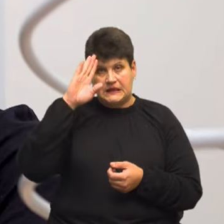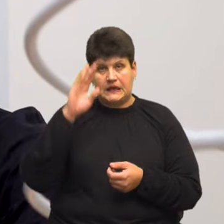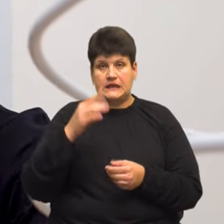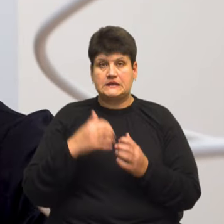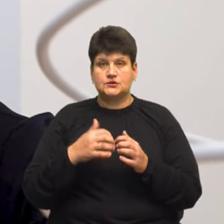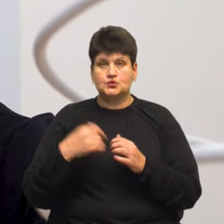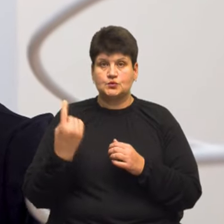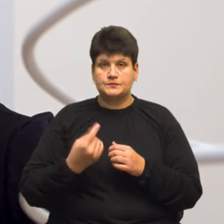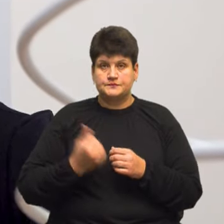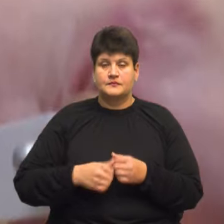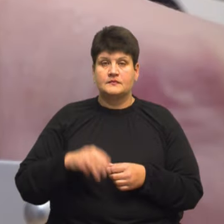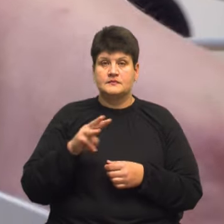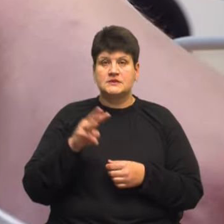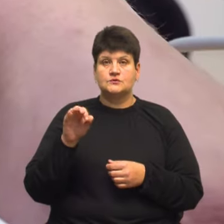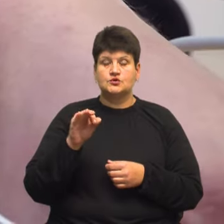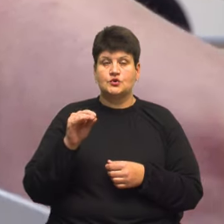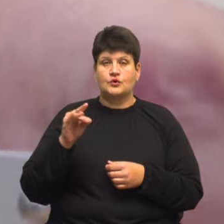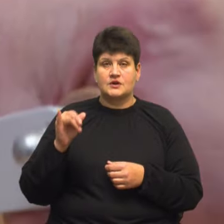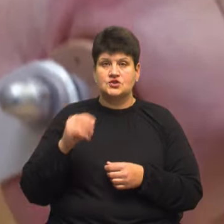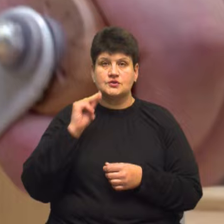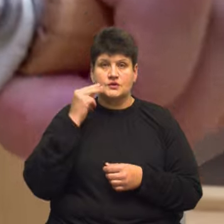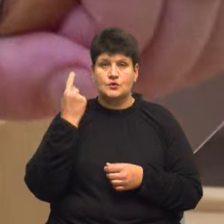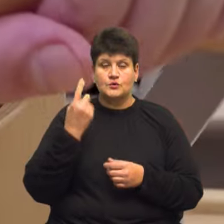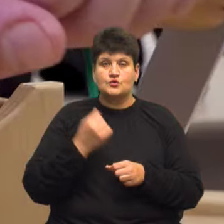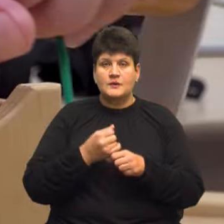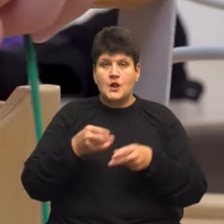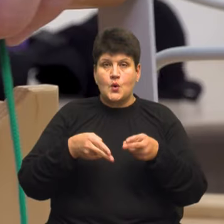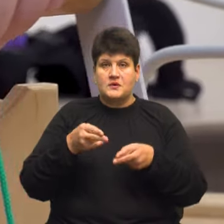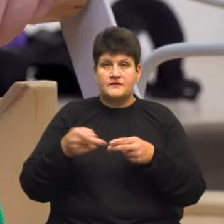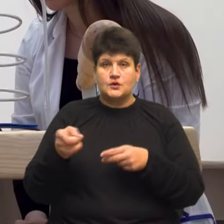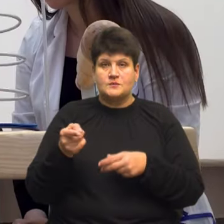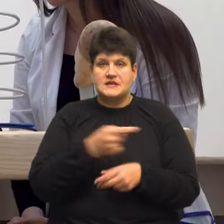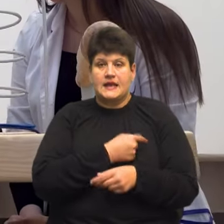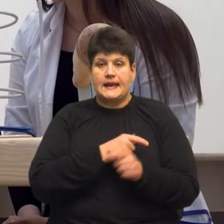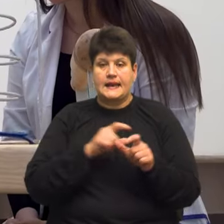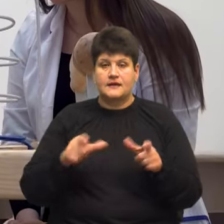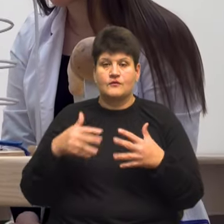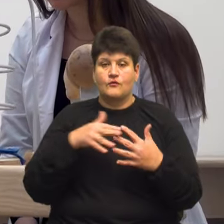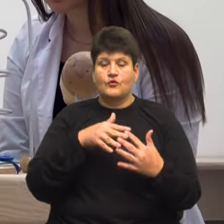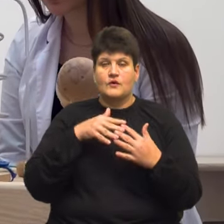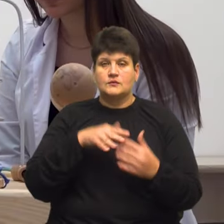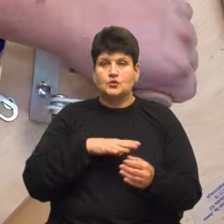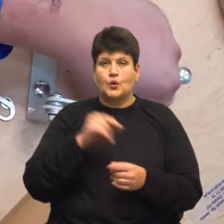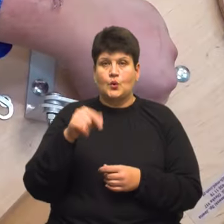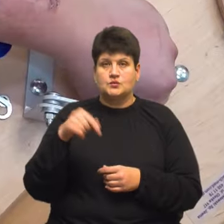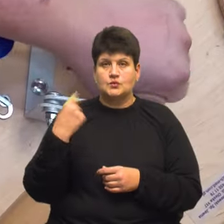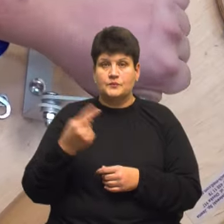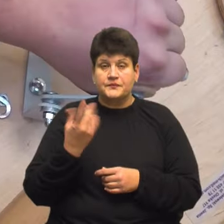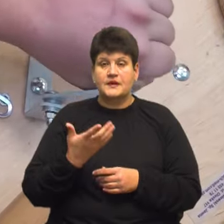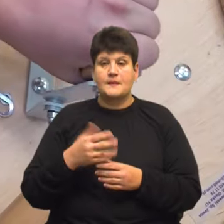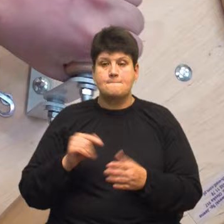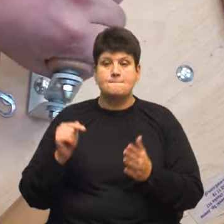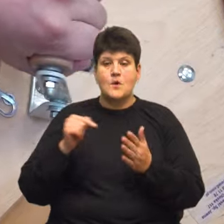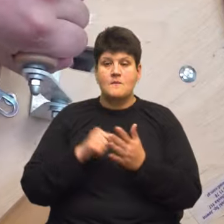Максим Жоров із Чернігова – один із пацієнтів, якому зробили операцію в тернопільській лікарні. Боєць воював під Луганськом, де потрапив під ворожий мінометний